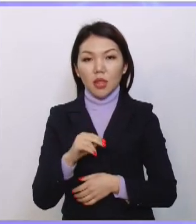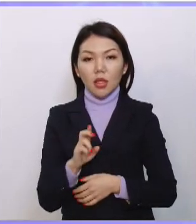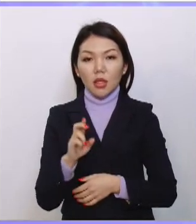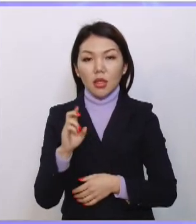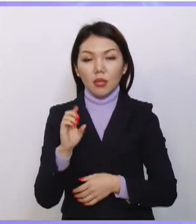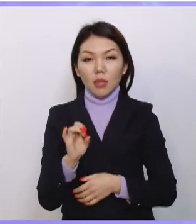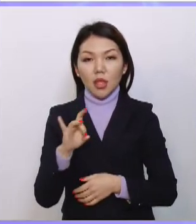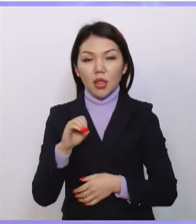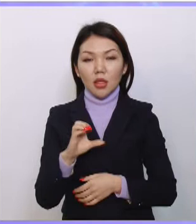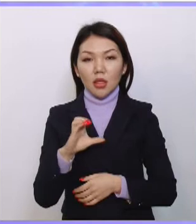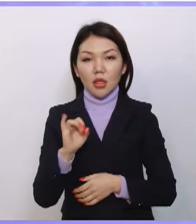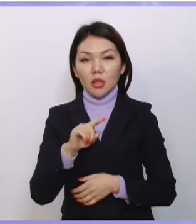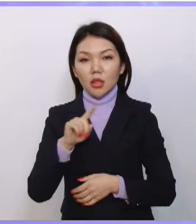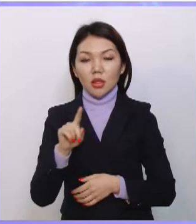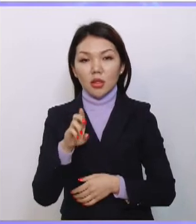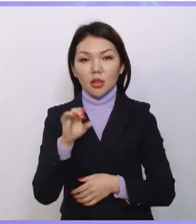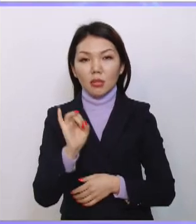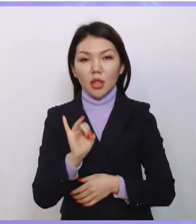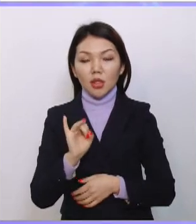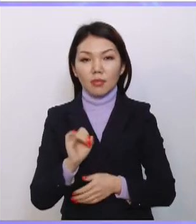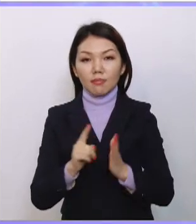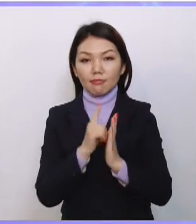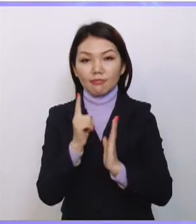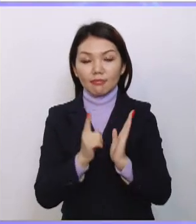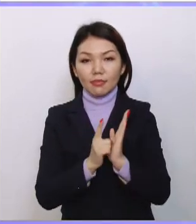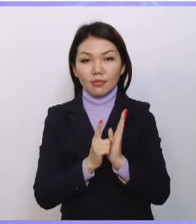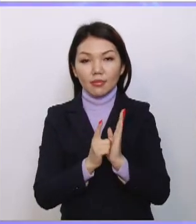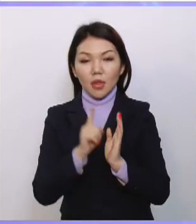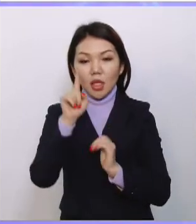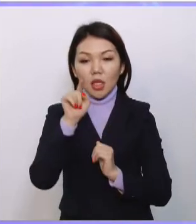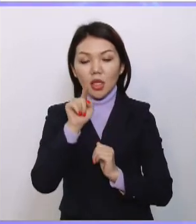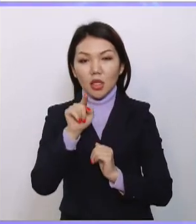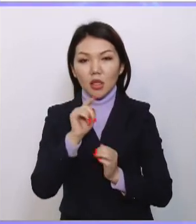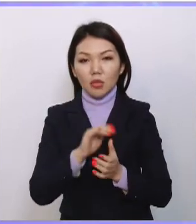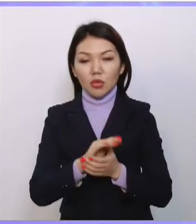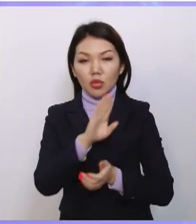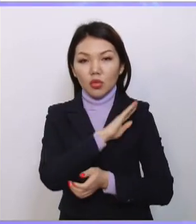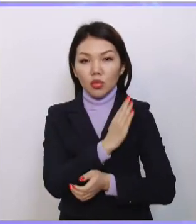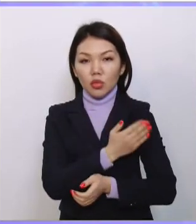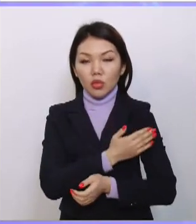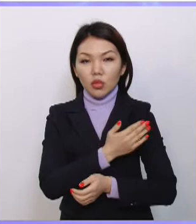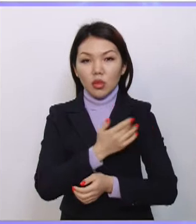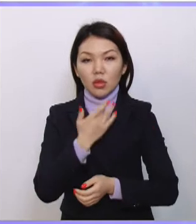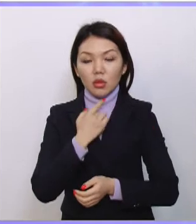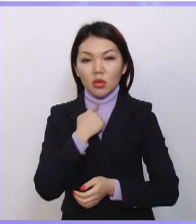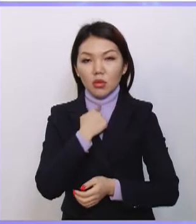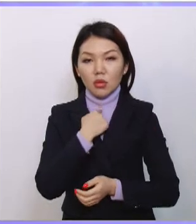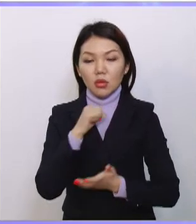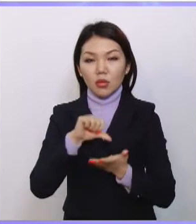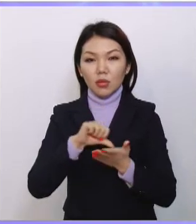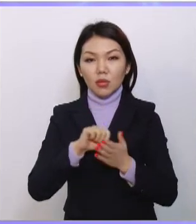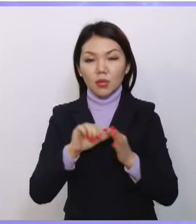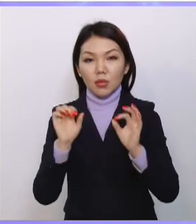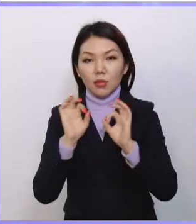Ал эми илептүү сүйлөмдөр жогорку басым менен айтылып, сүйлөмдүн аягына илеп белгиси коюлат.